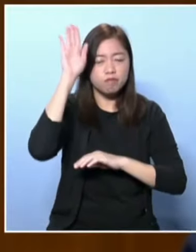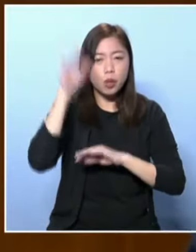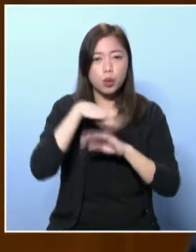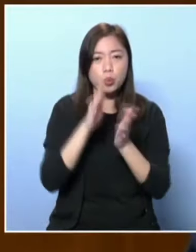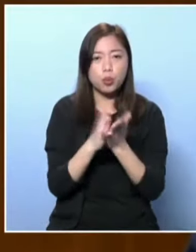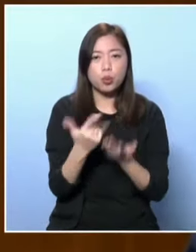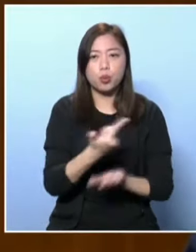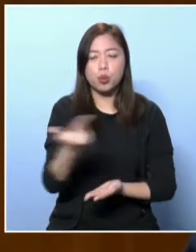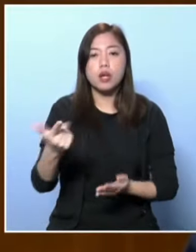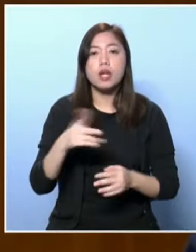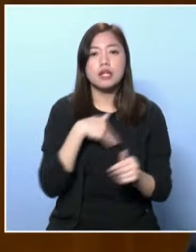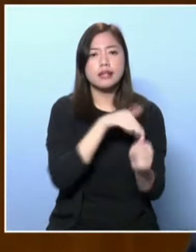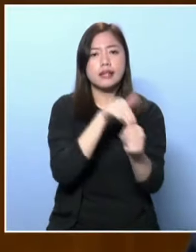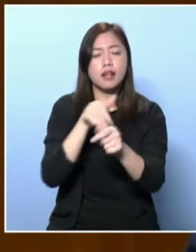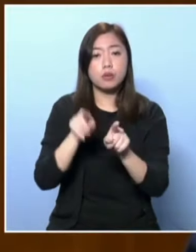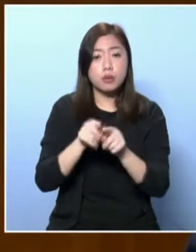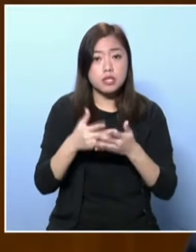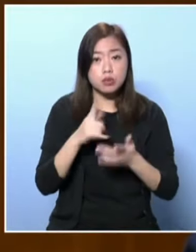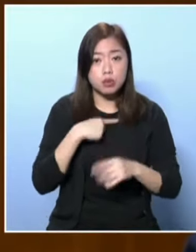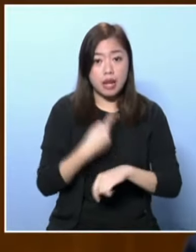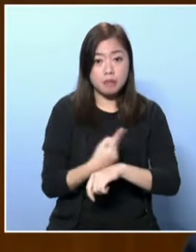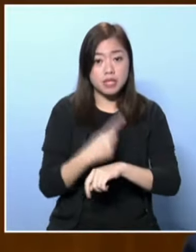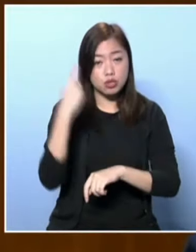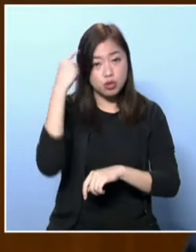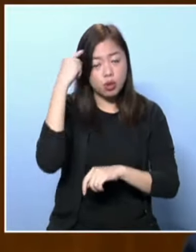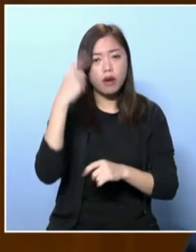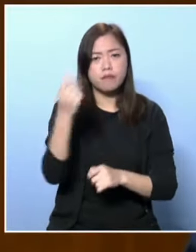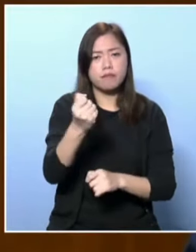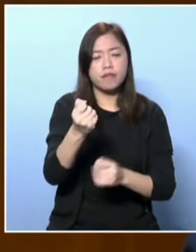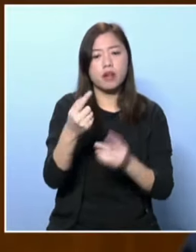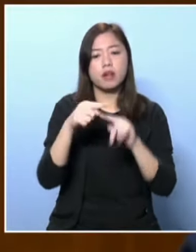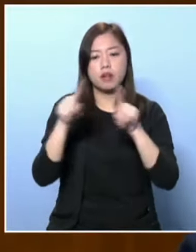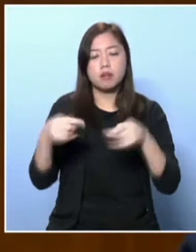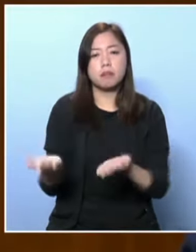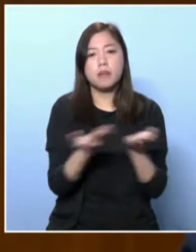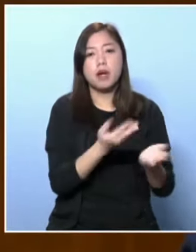緊嚟嘅。咁我提醒同事，如果有一啲嘅臨時動議係想處理咧，請盡快交俾秘書。好。